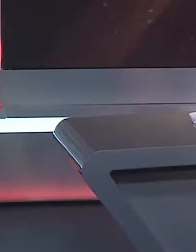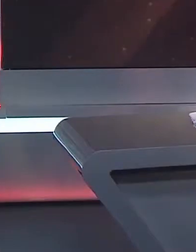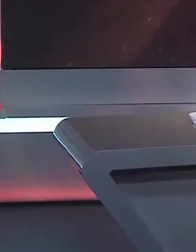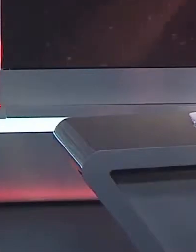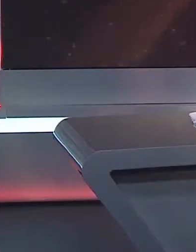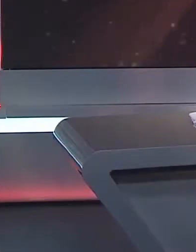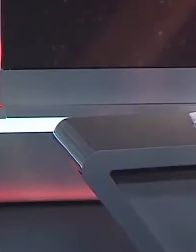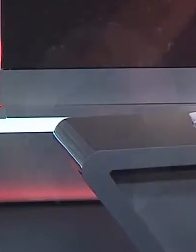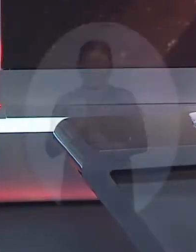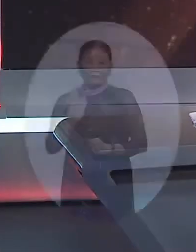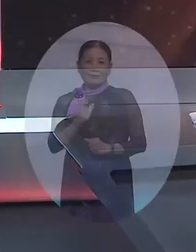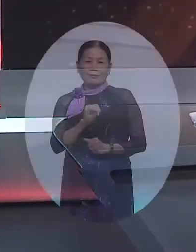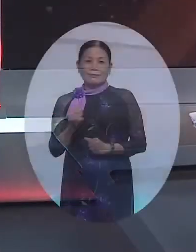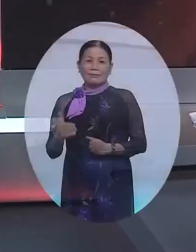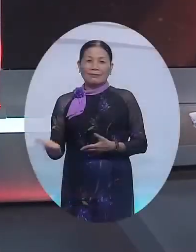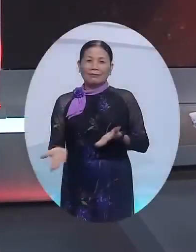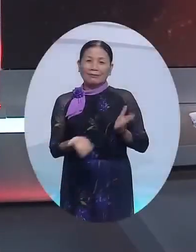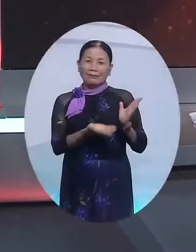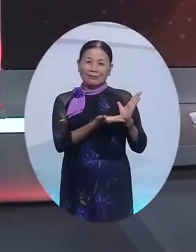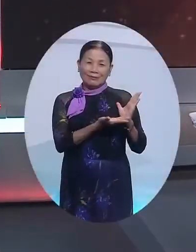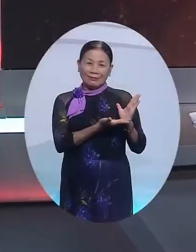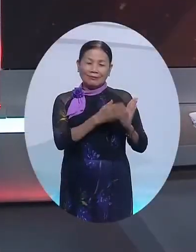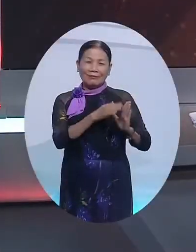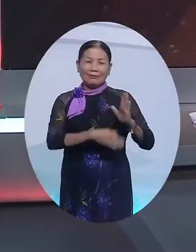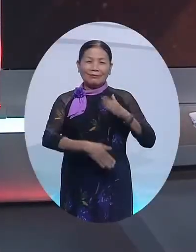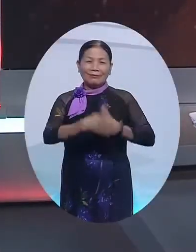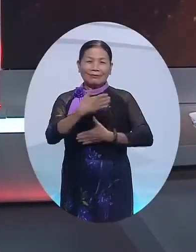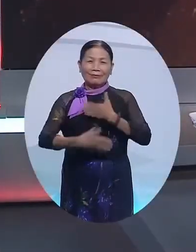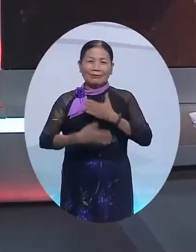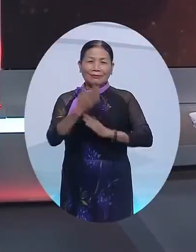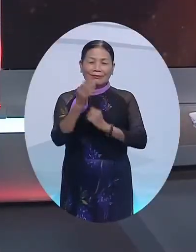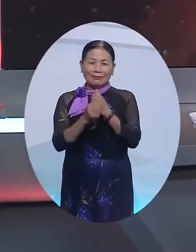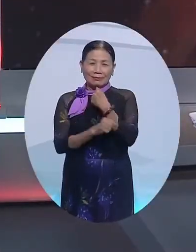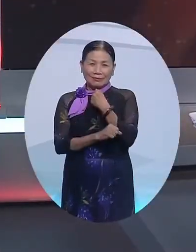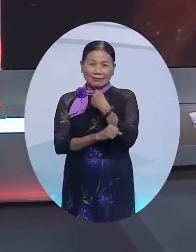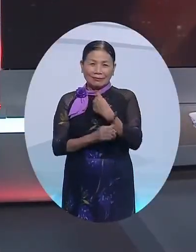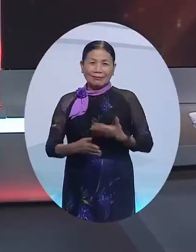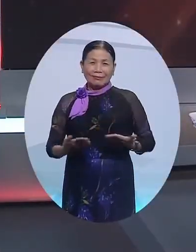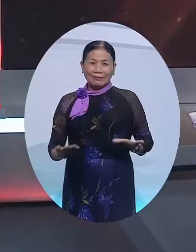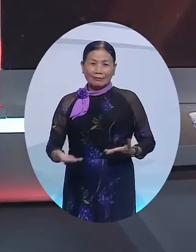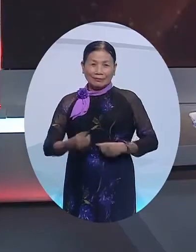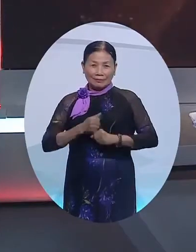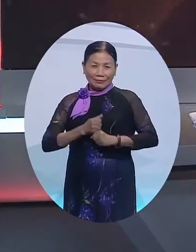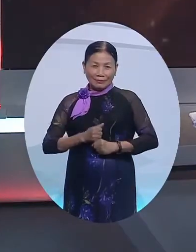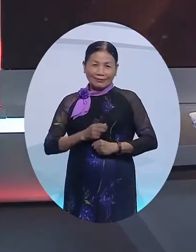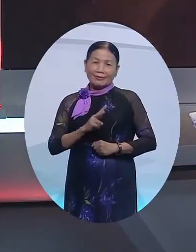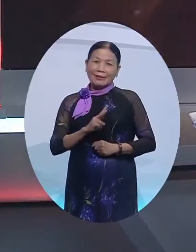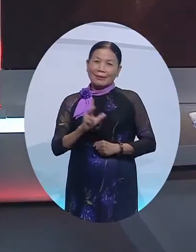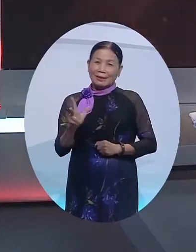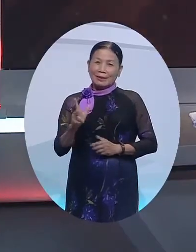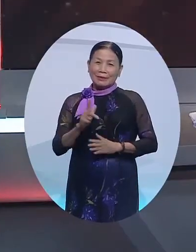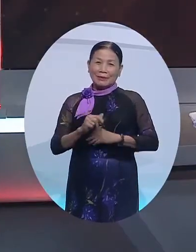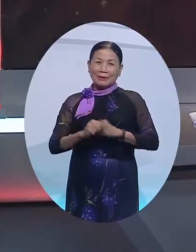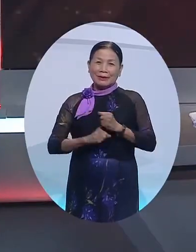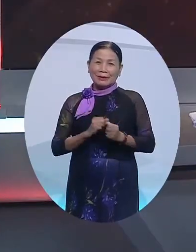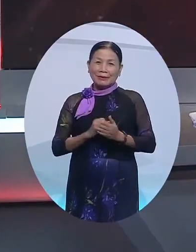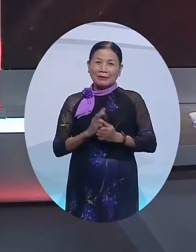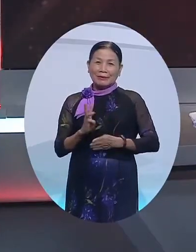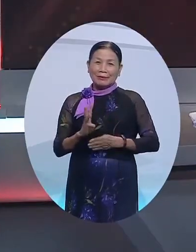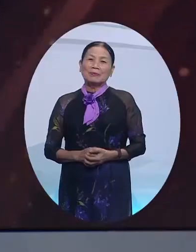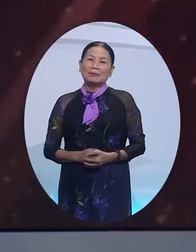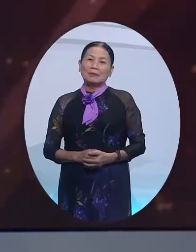Xin kính chào quý vị em mới có vị theo dõi bản tin buổi trưa của Đài truyền hình Thành phố Hồ Chí Minh hôm nay chủ nhật ngày 28 tháng 3 năm